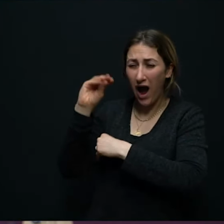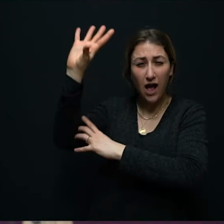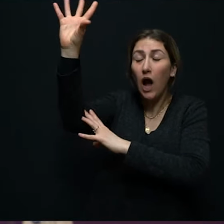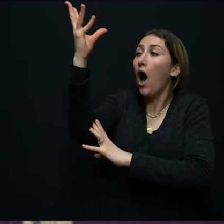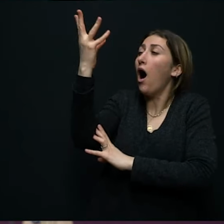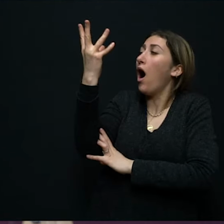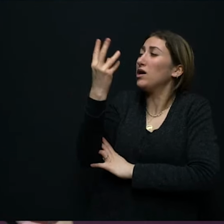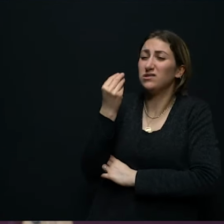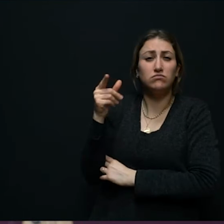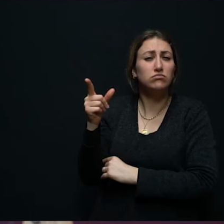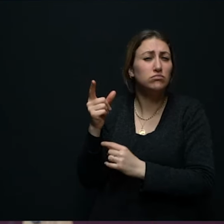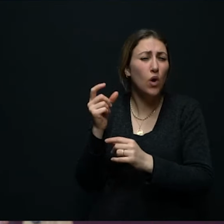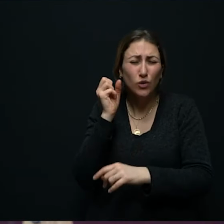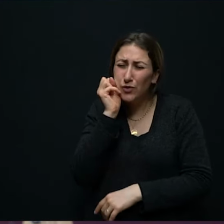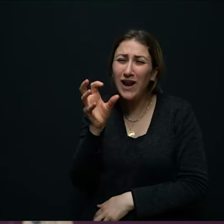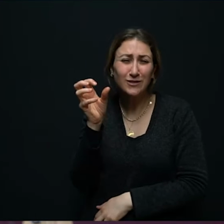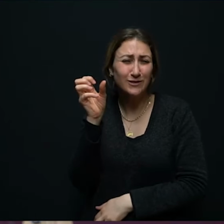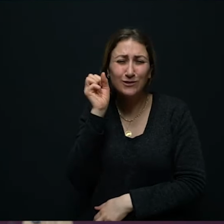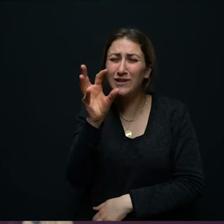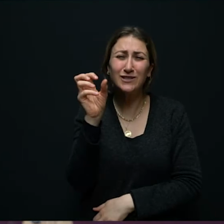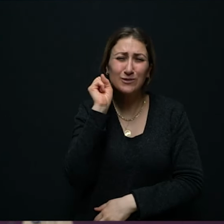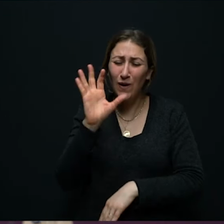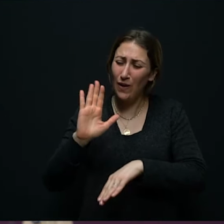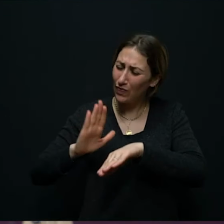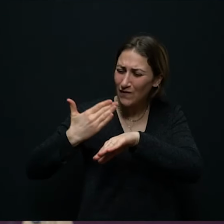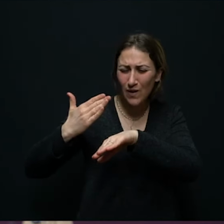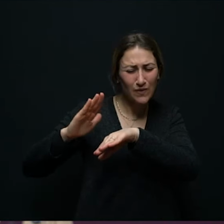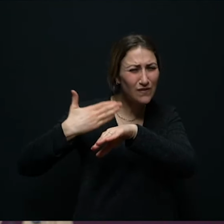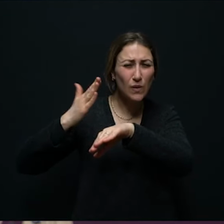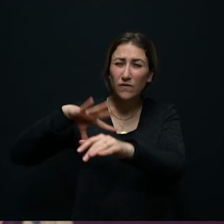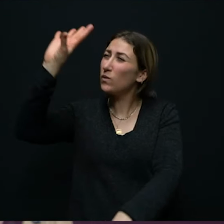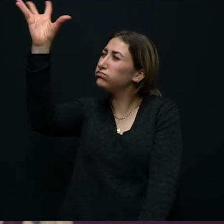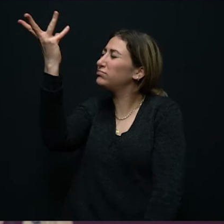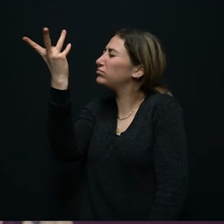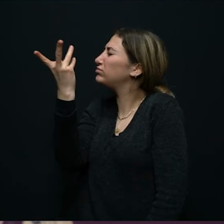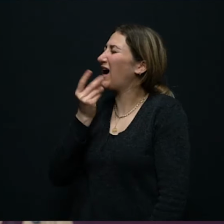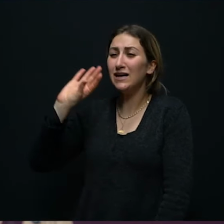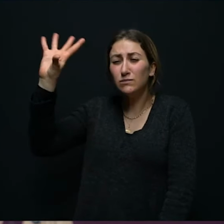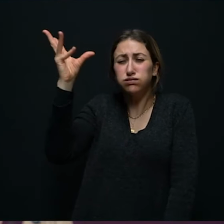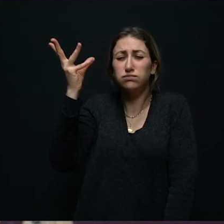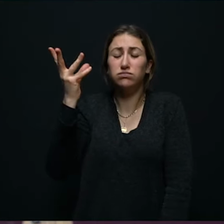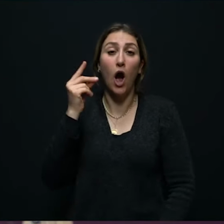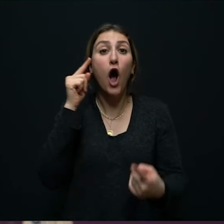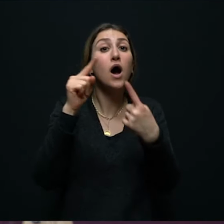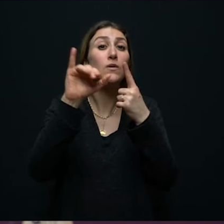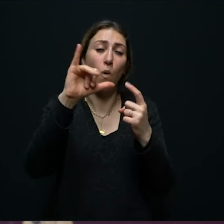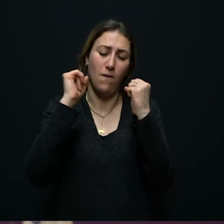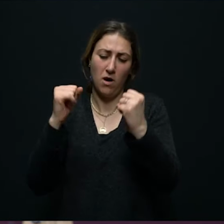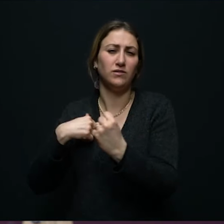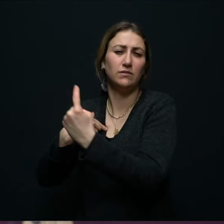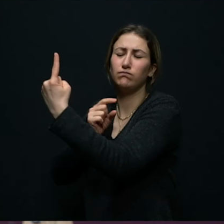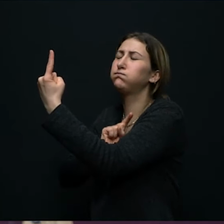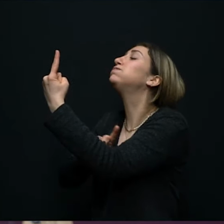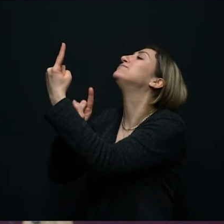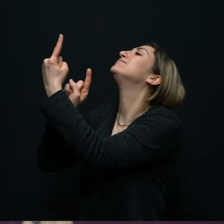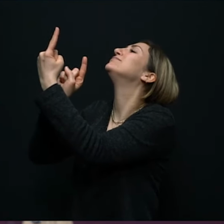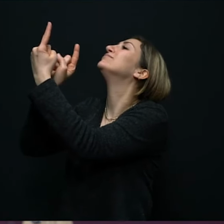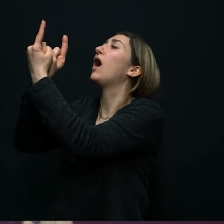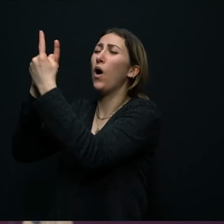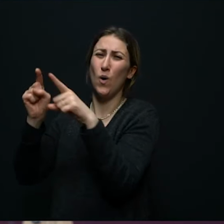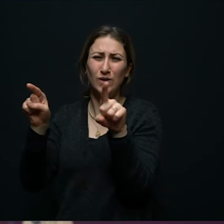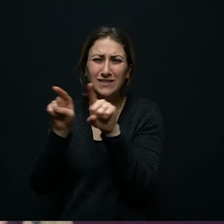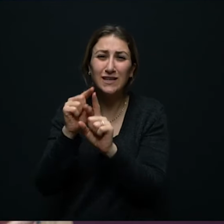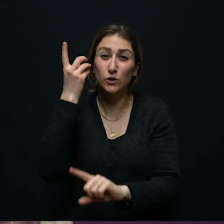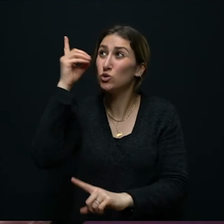grâce à profusion pour pouvoir venir à lui chaque fois dieu nous donne le sens de crise pour nous purifier de tout